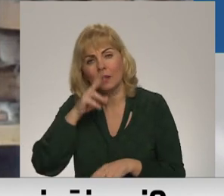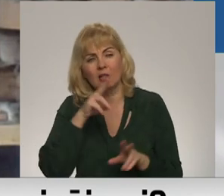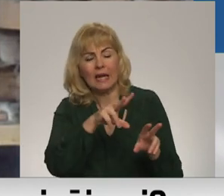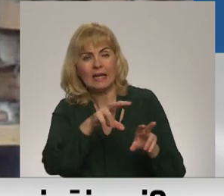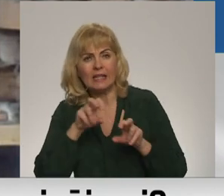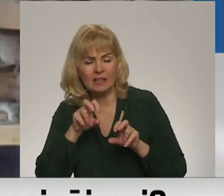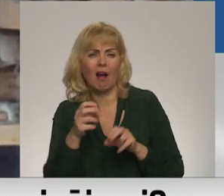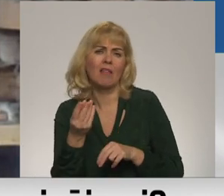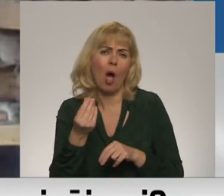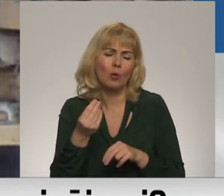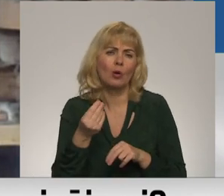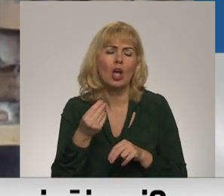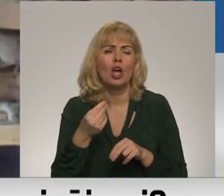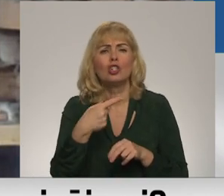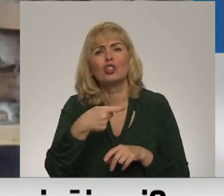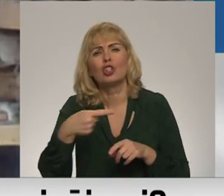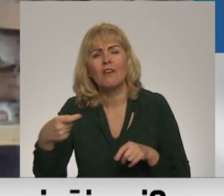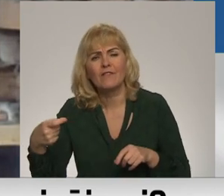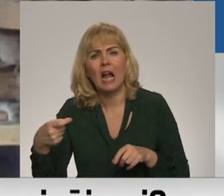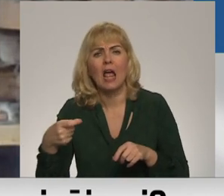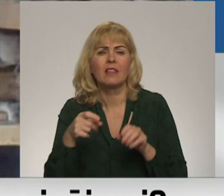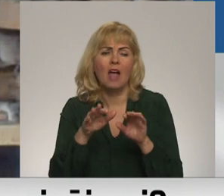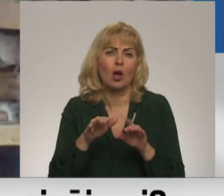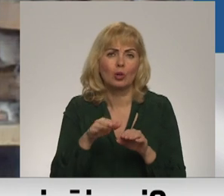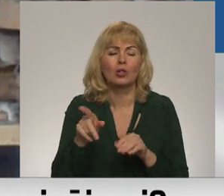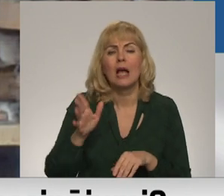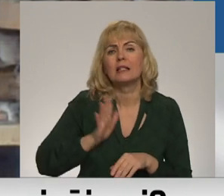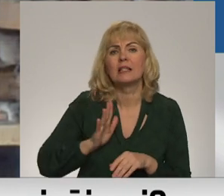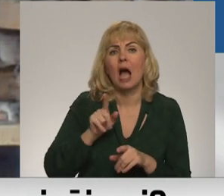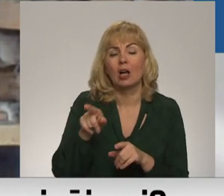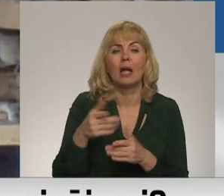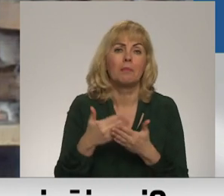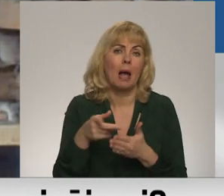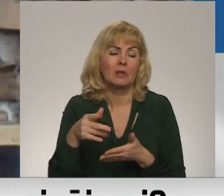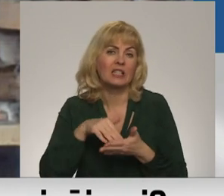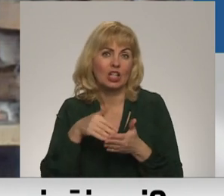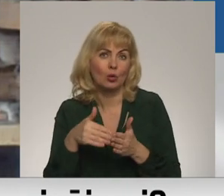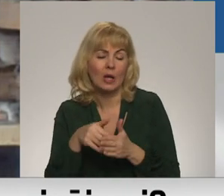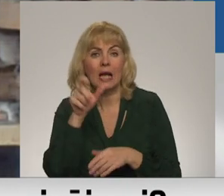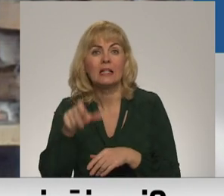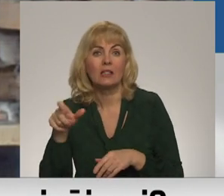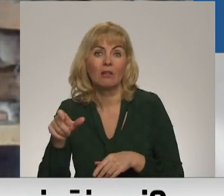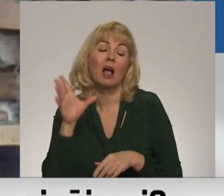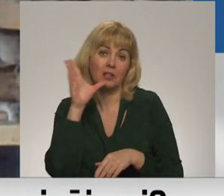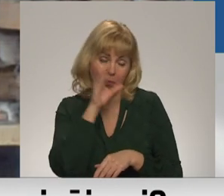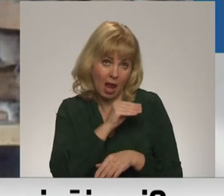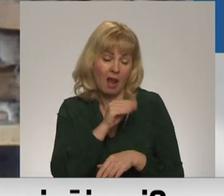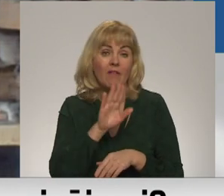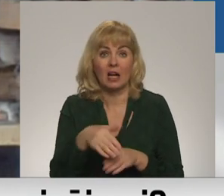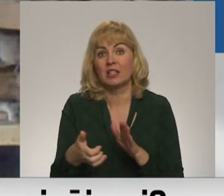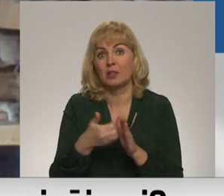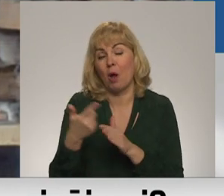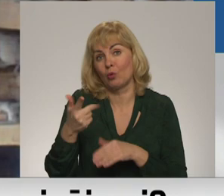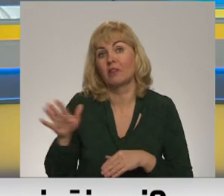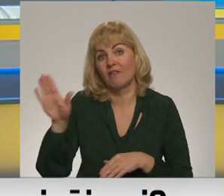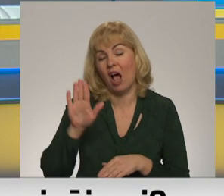šifrē datorus un tā tālāk, un pretī viņi sagaida, teiksim, ka tādās situācijās kā šī, tad šie cilvēku resursi būs pieejami valsts vajadzībām.